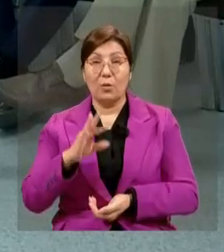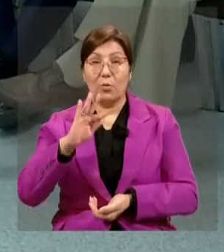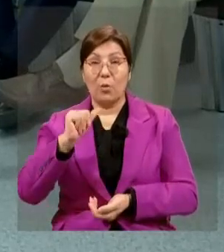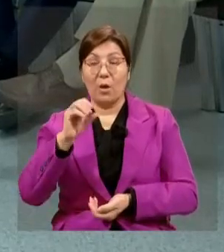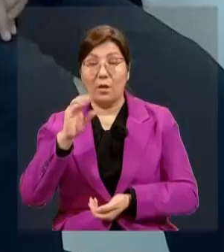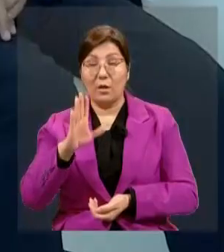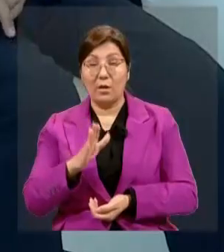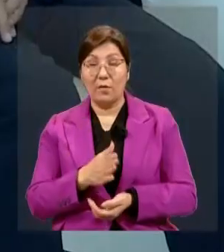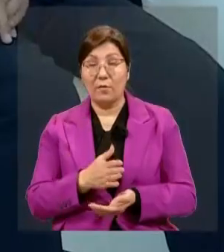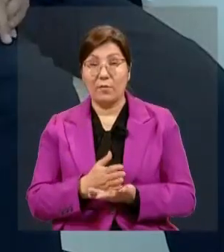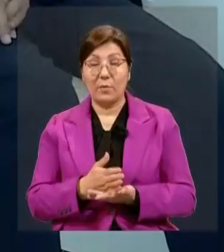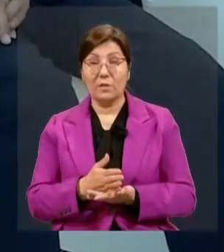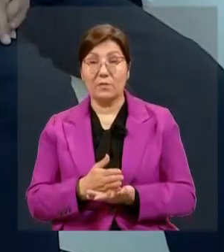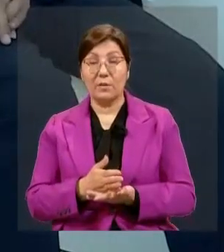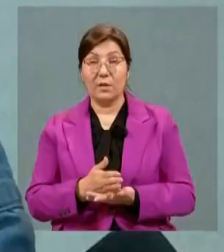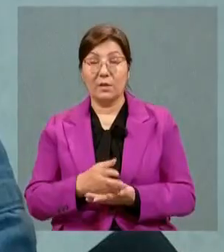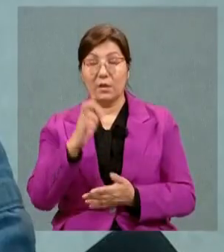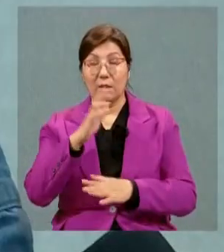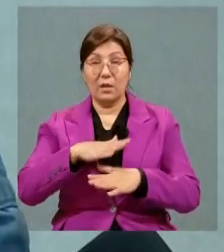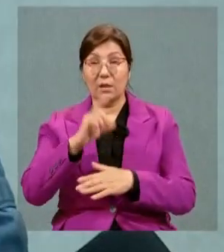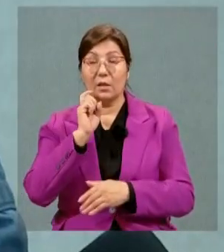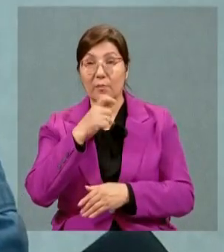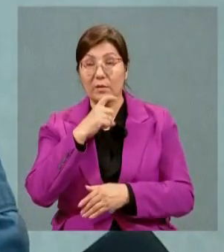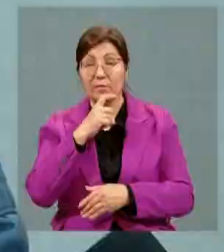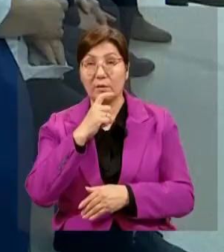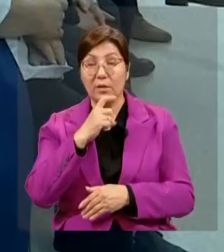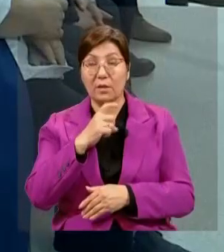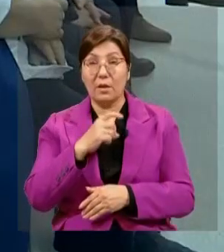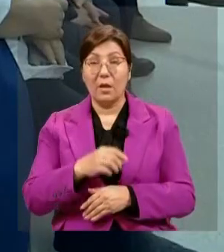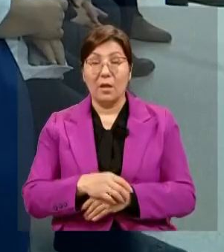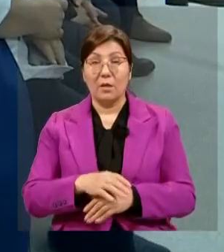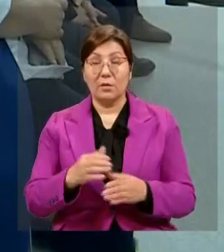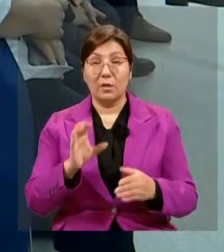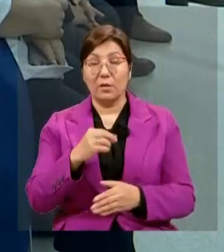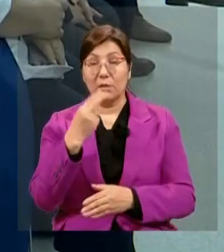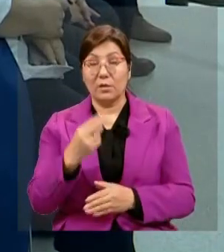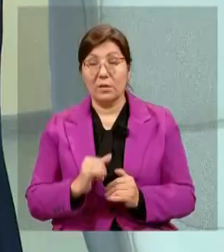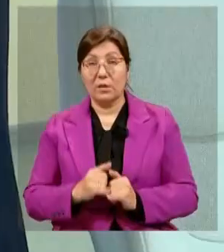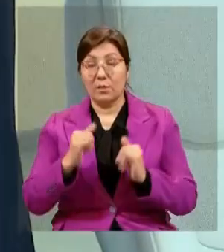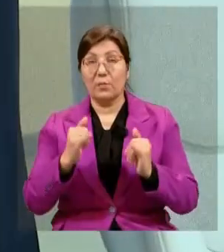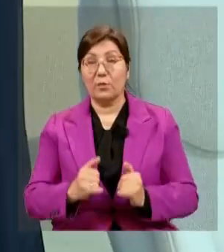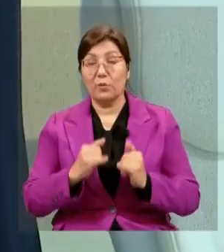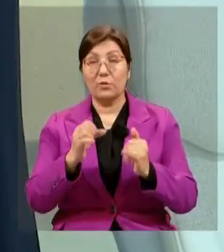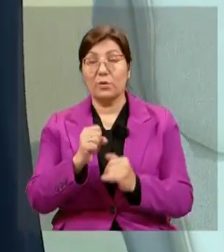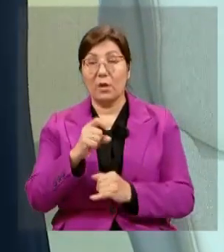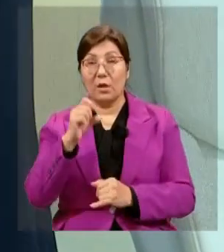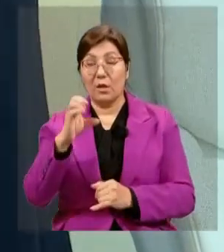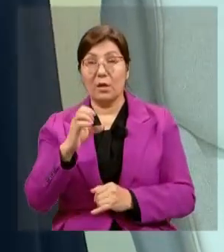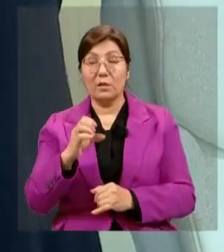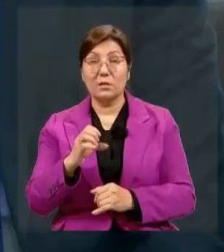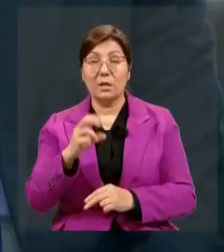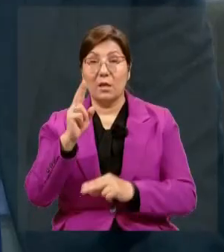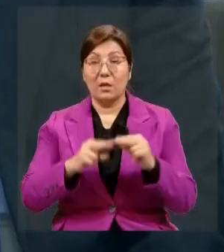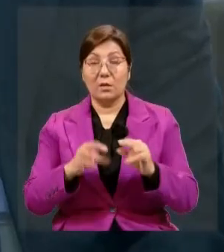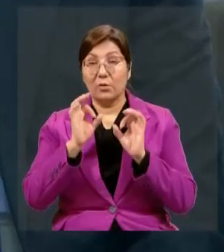Жомарт Тоқаев өз жолдауында мәлімдегенде елдің экономикалық, әлеуметтік тұрғыда өсуі үшін атом электр станциясын салу ең дұрыс шешім.